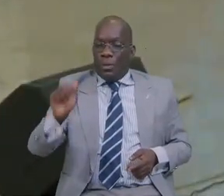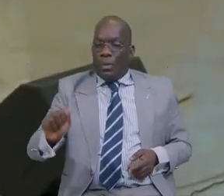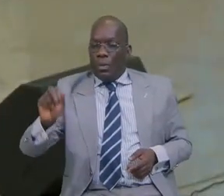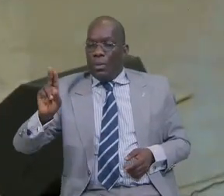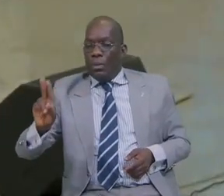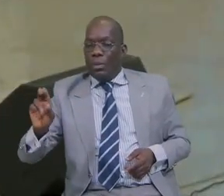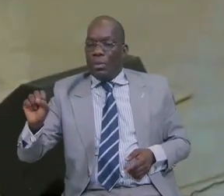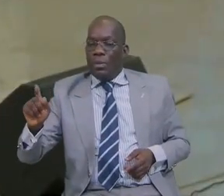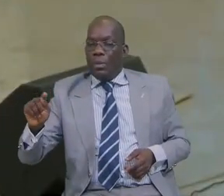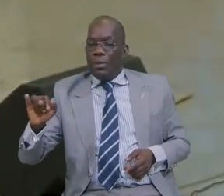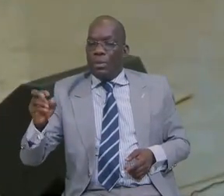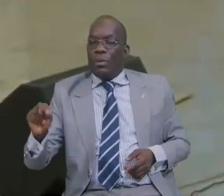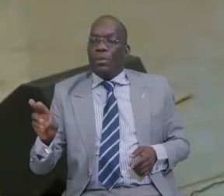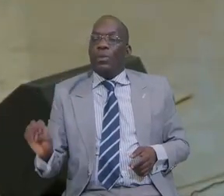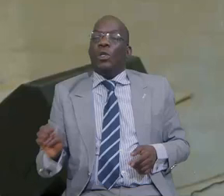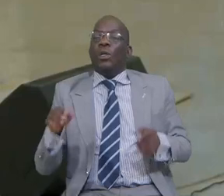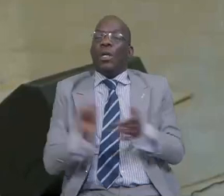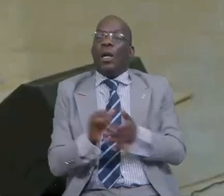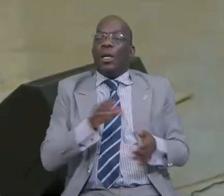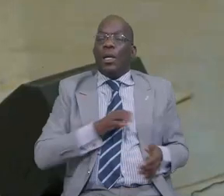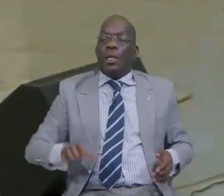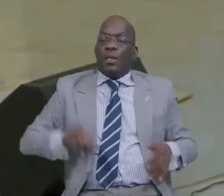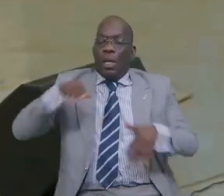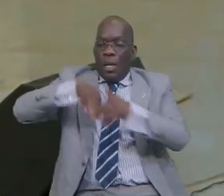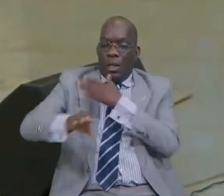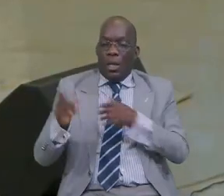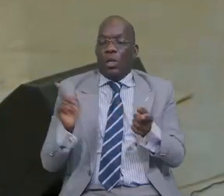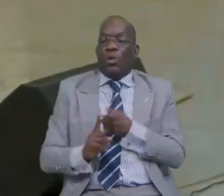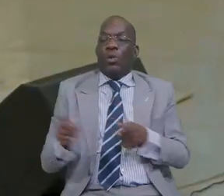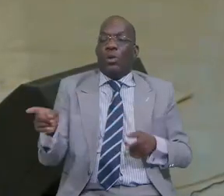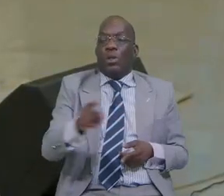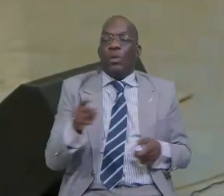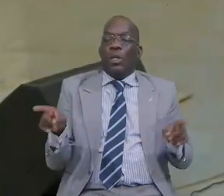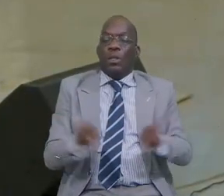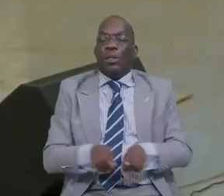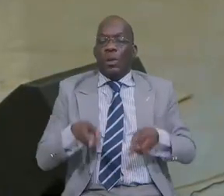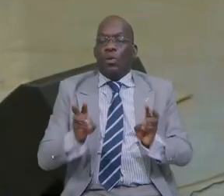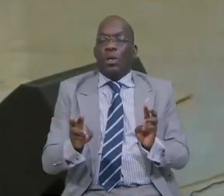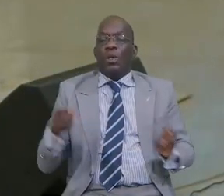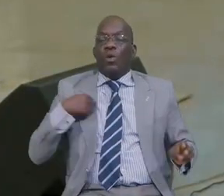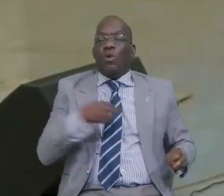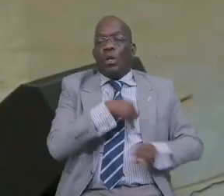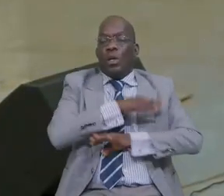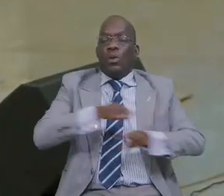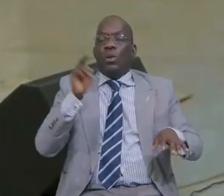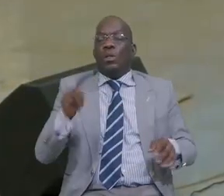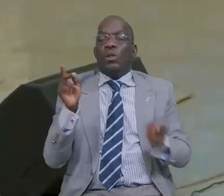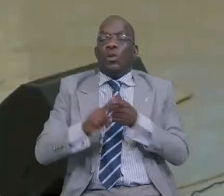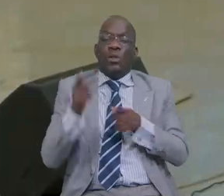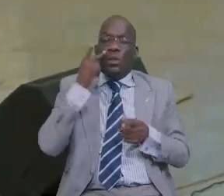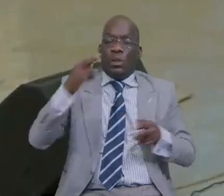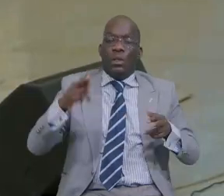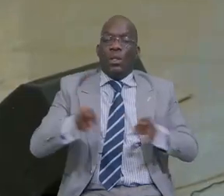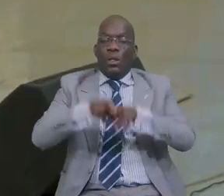gloire. Et Christ est entré en lui. De la même manière, nous n'avons pas besoin d'avoir